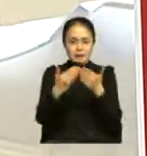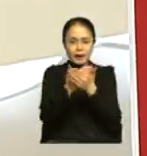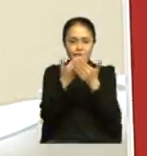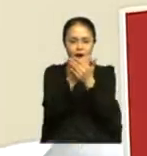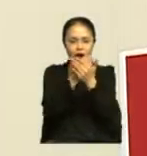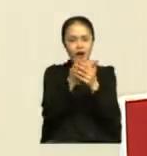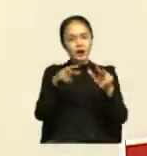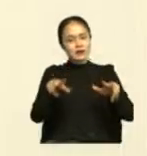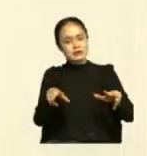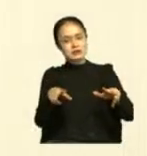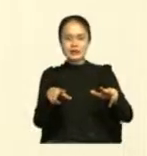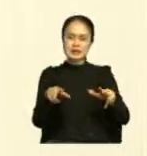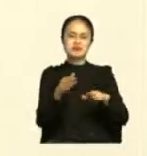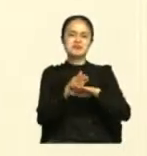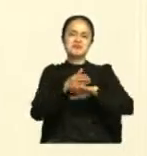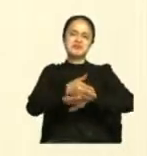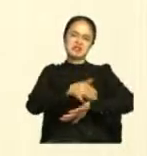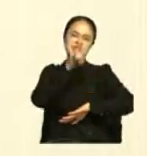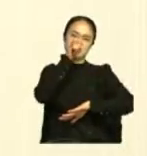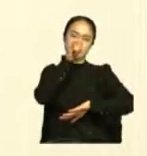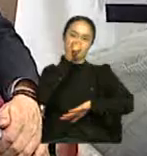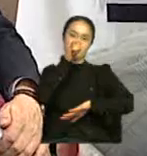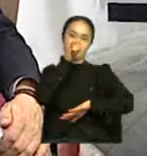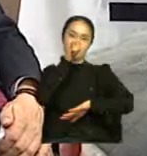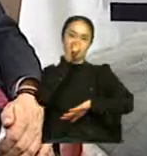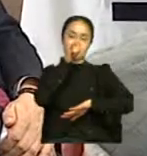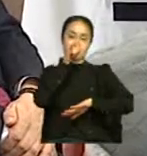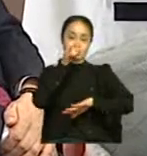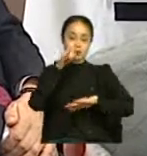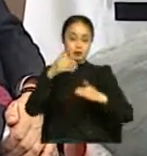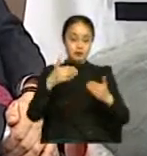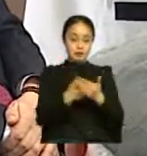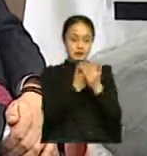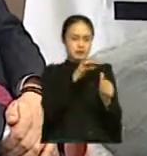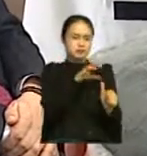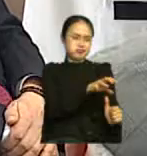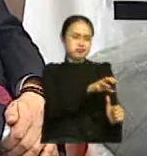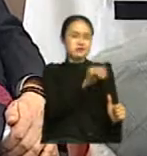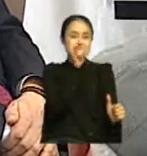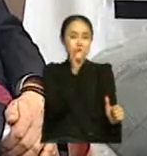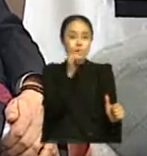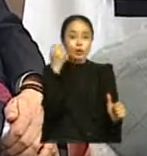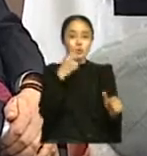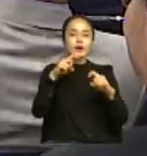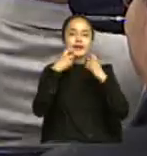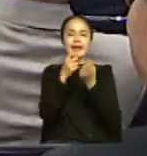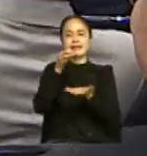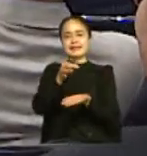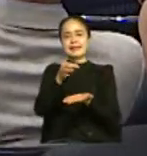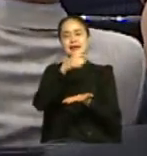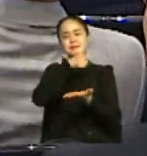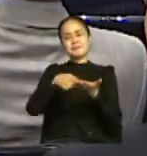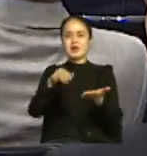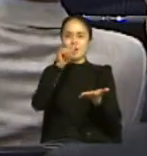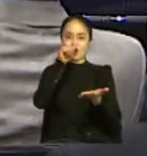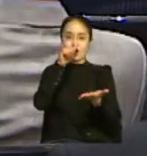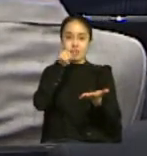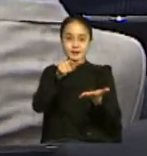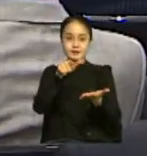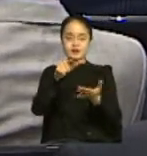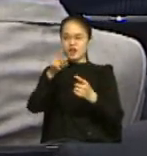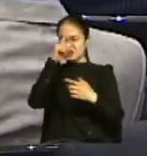학교가 노후됐음에도 과도한 규제로 재산권 침해와 지역 발전에 장애가 되고 있다며 정부의 정책